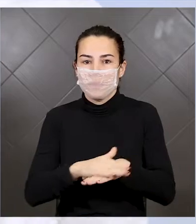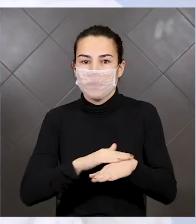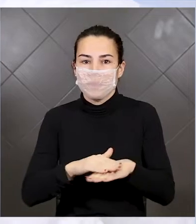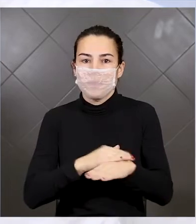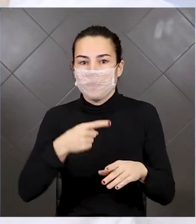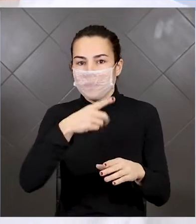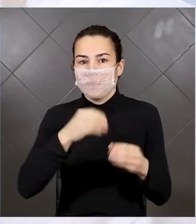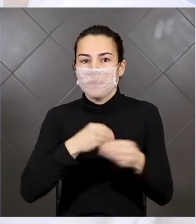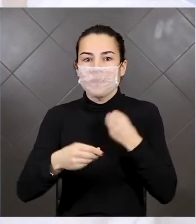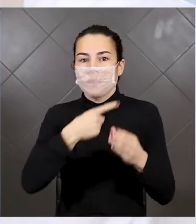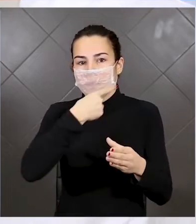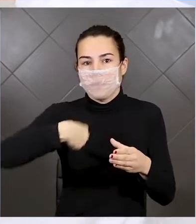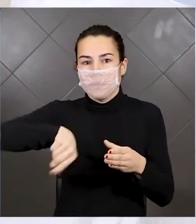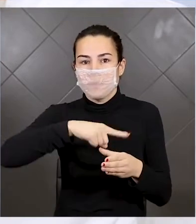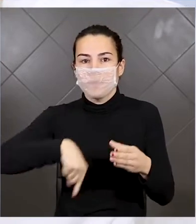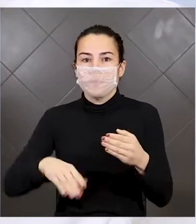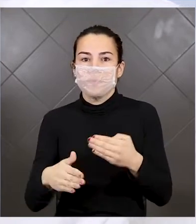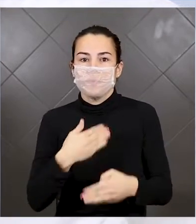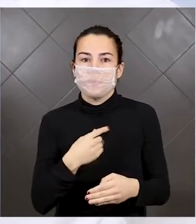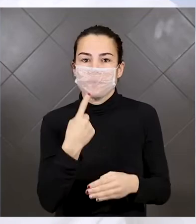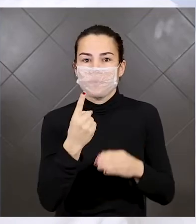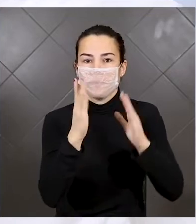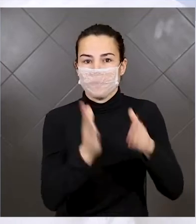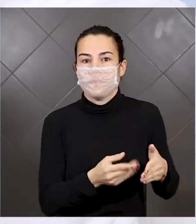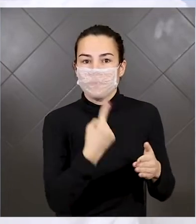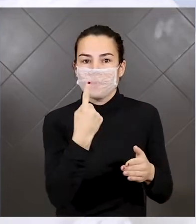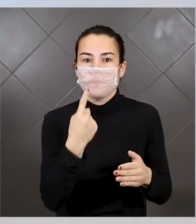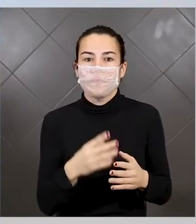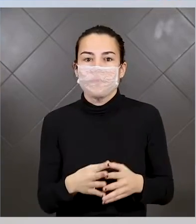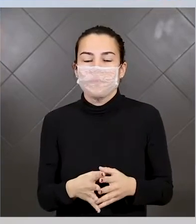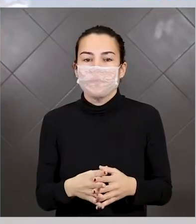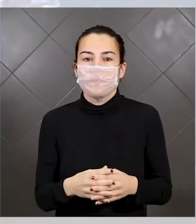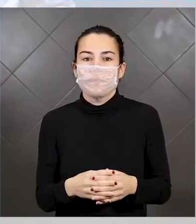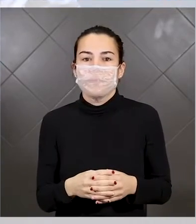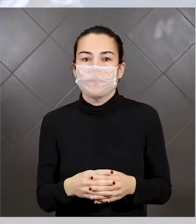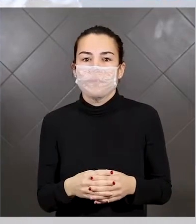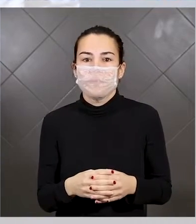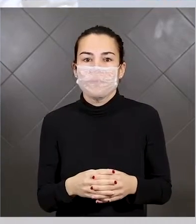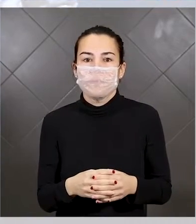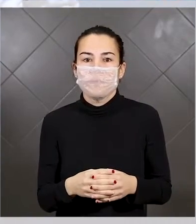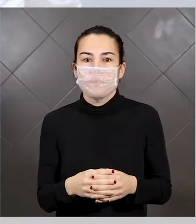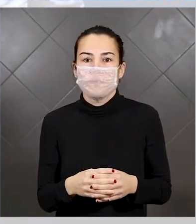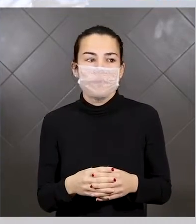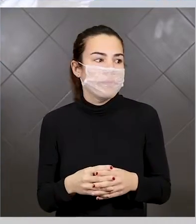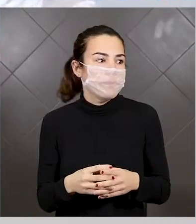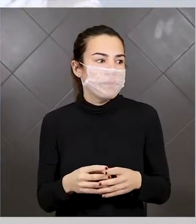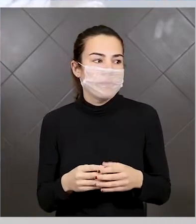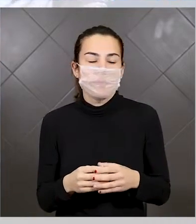Ara començarem per el primer pas, que és l'adequat de motlle. Bueno, per l'adequat tenim